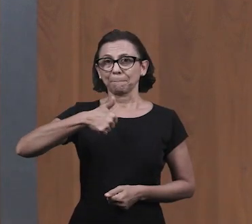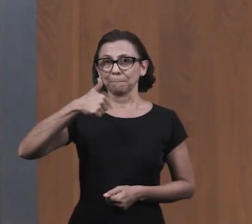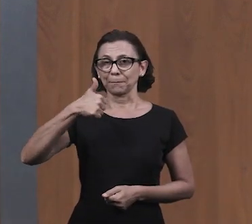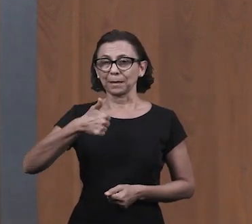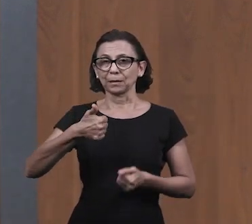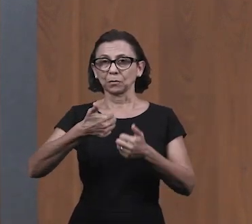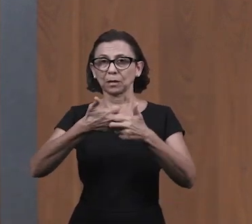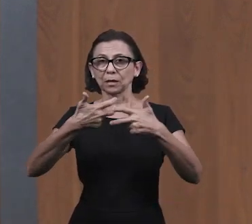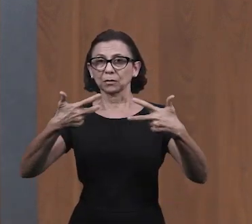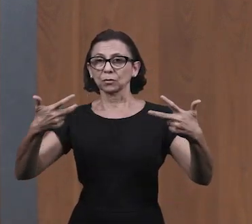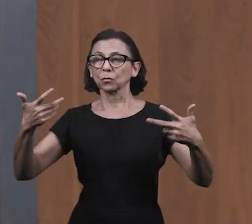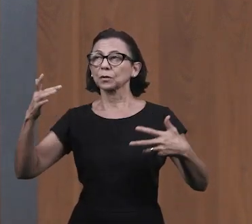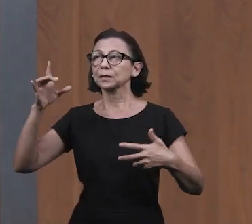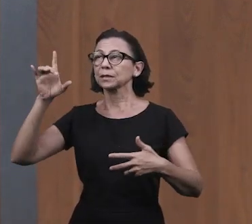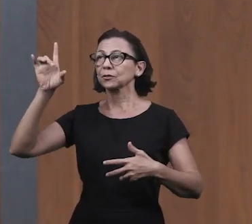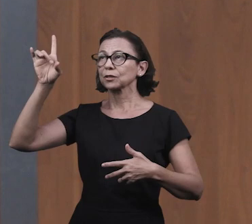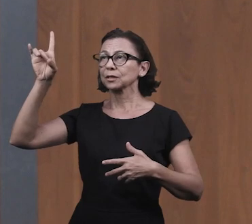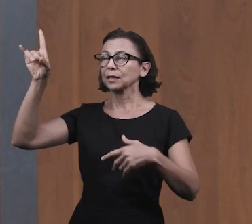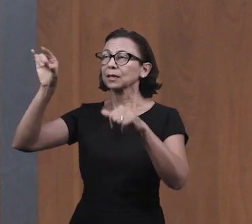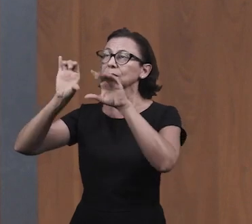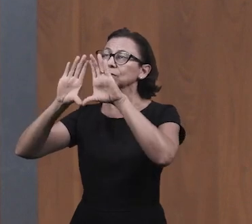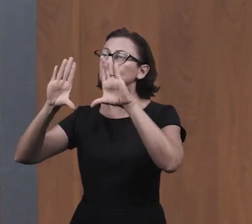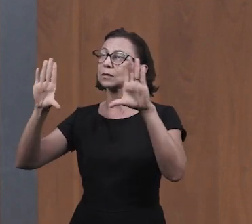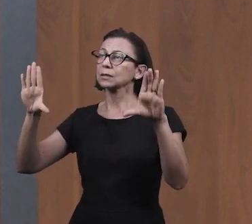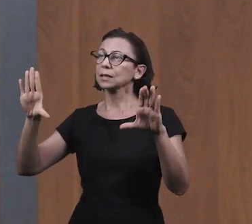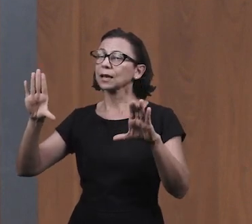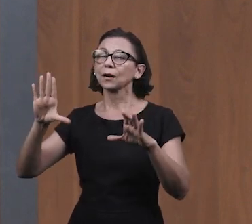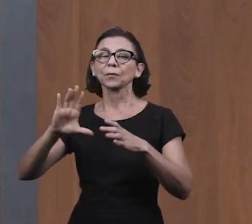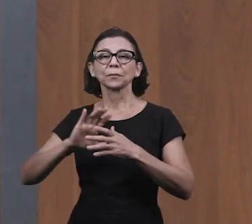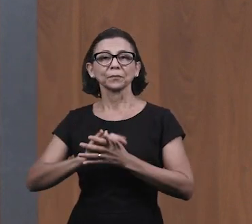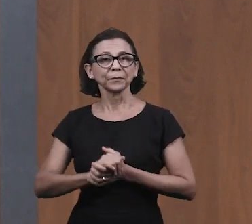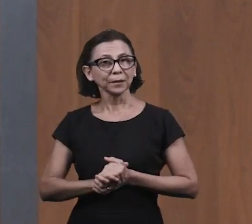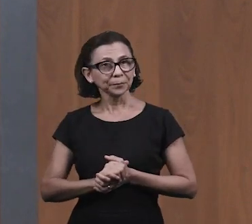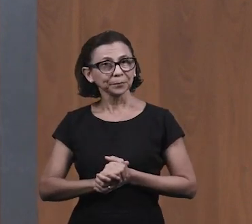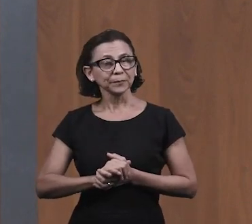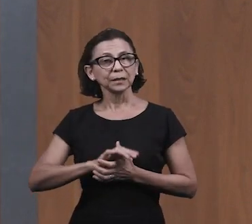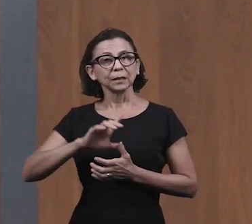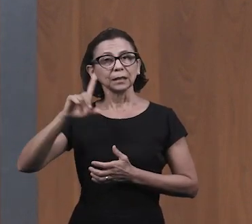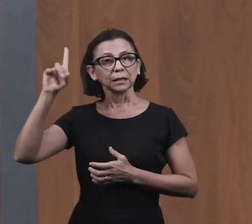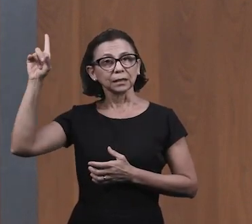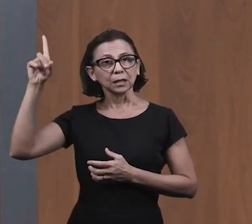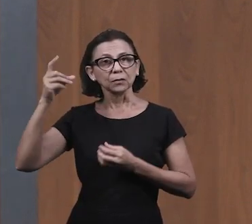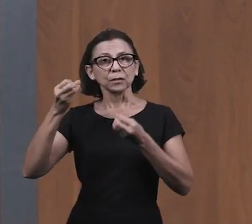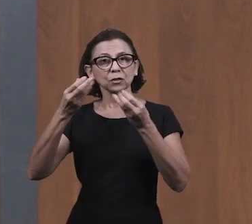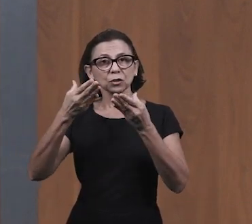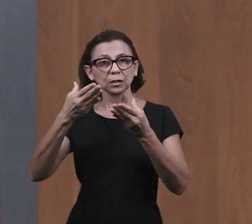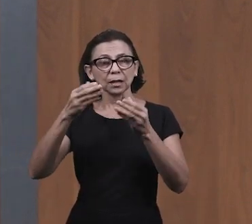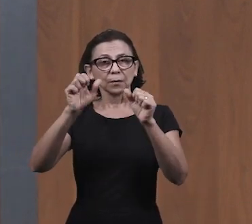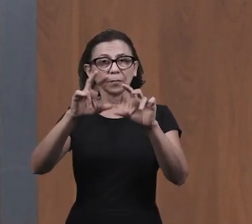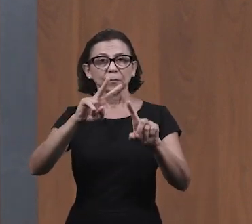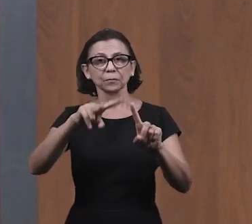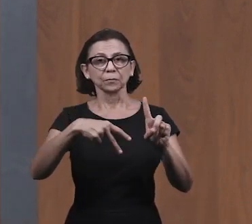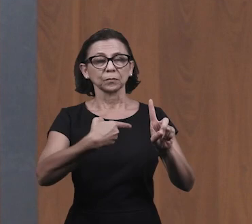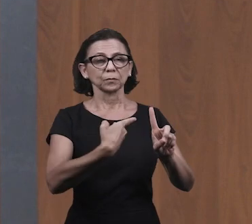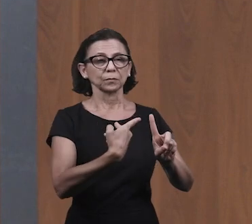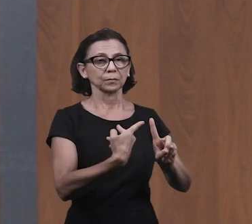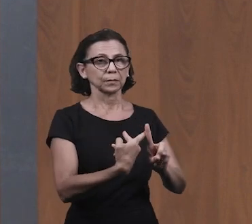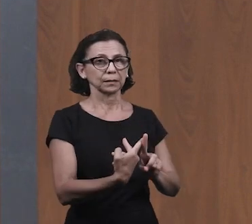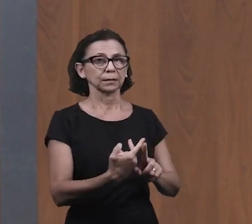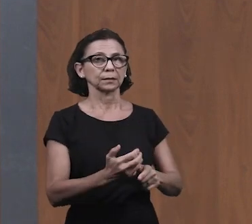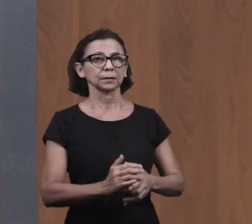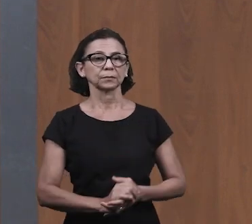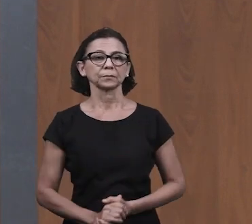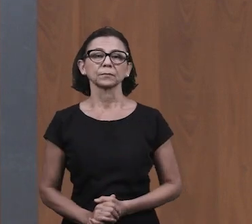justice. Et toutes les choses nous seront données en plus. Beaucoup d'invités n'étaient pas